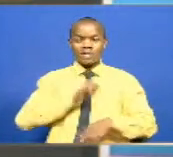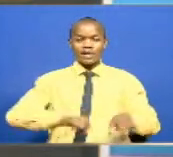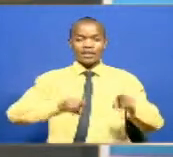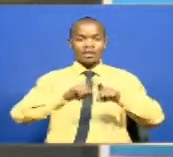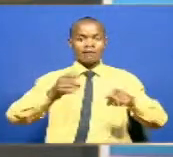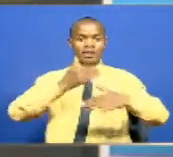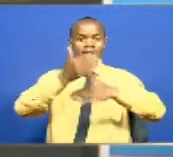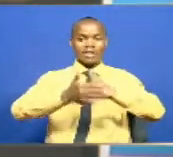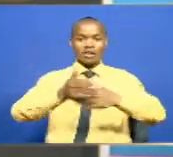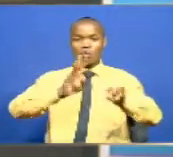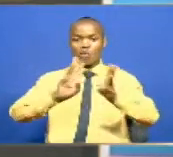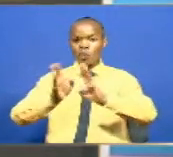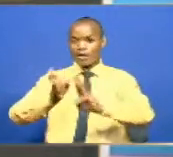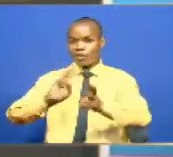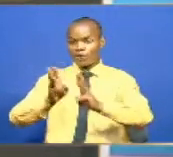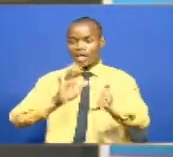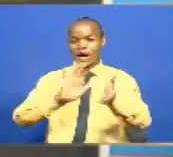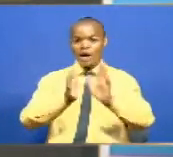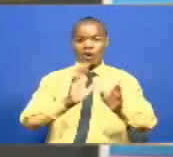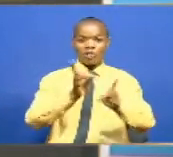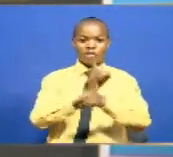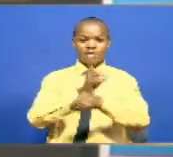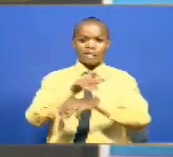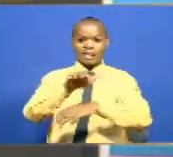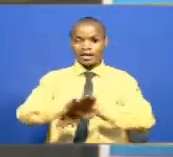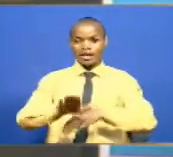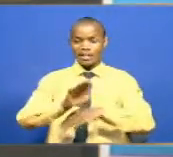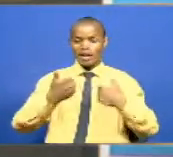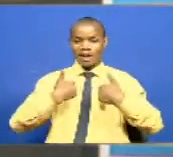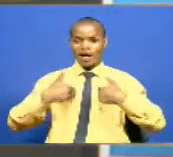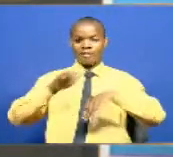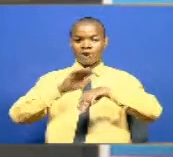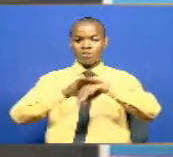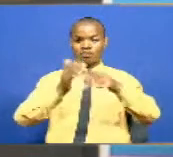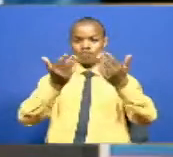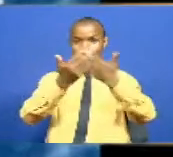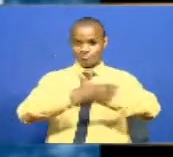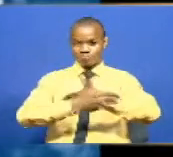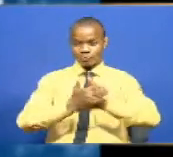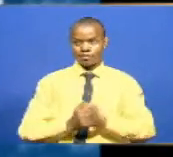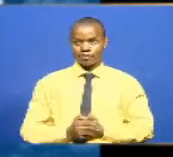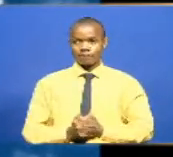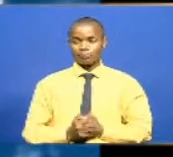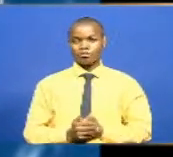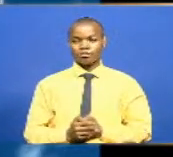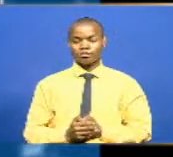kuacha na utabiri wa hali ya hewa katika maeneo mengine duniani. Uwe na usiku mtulivu.